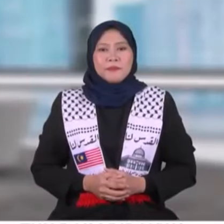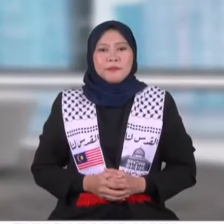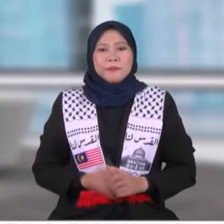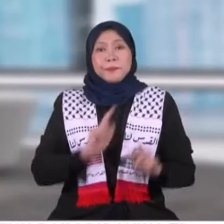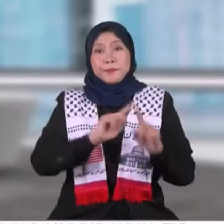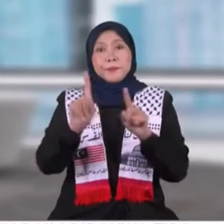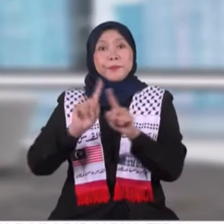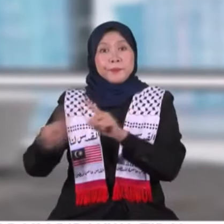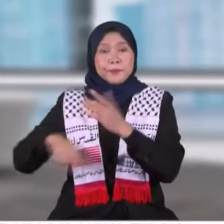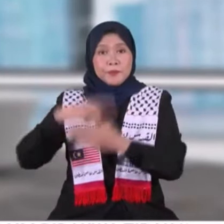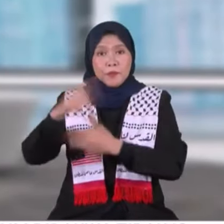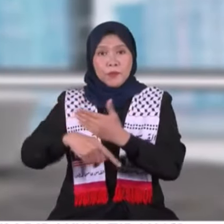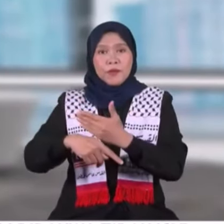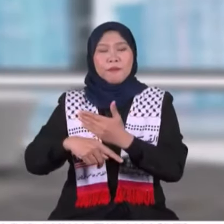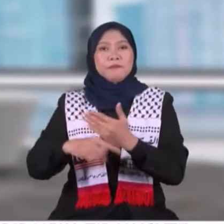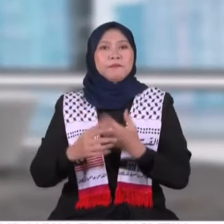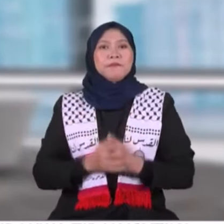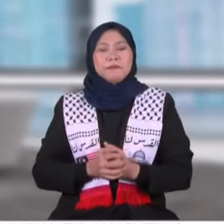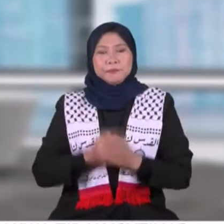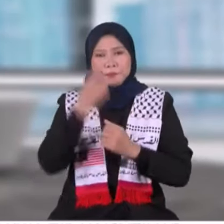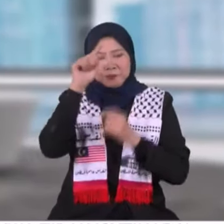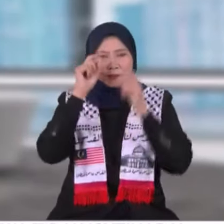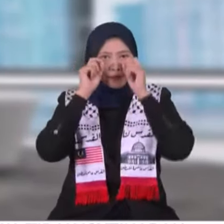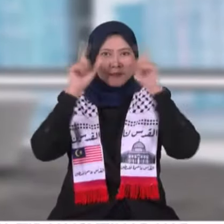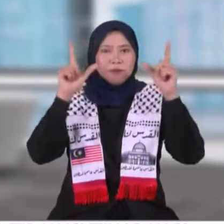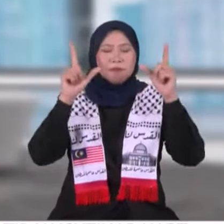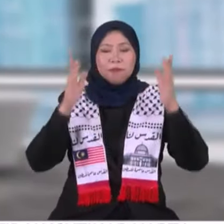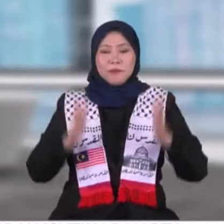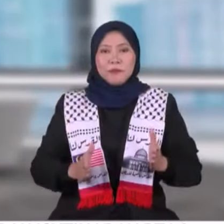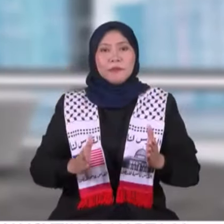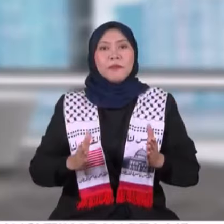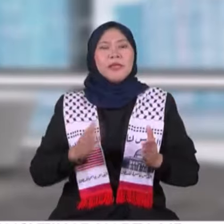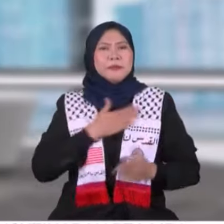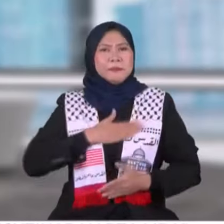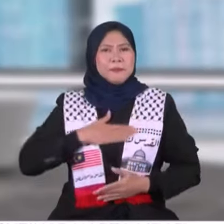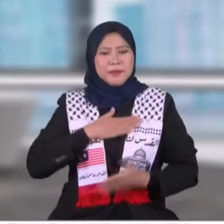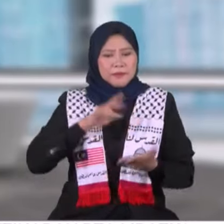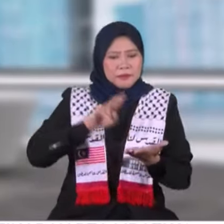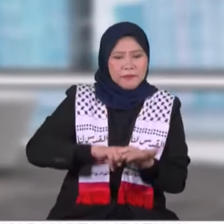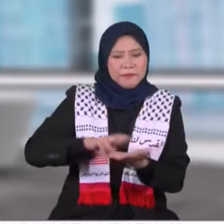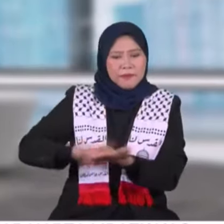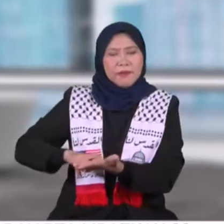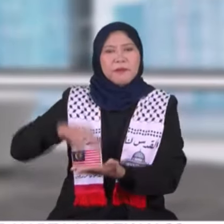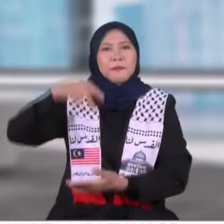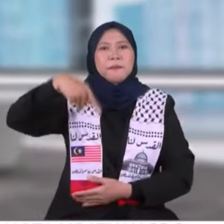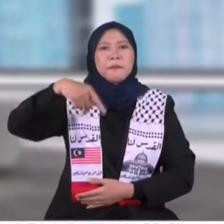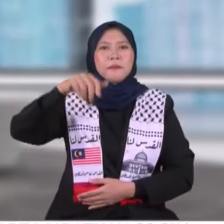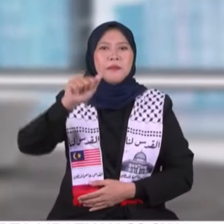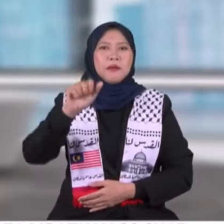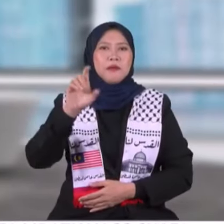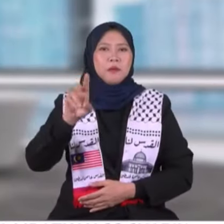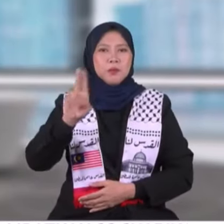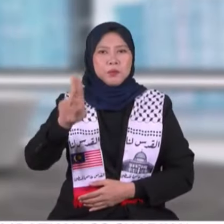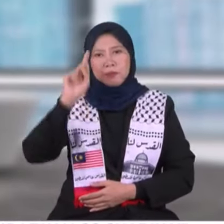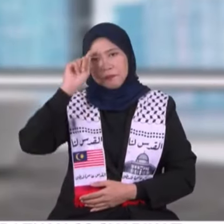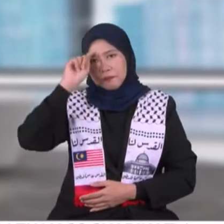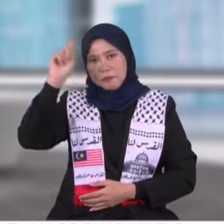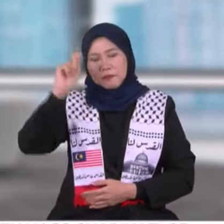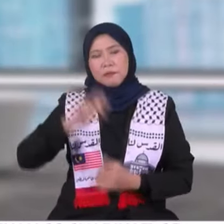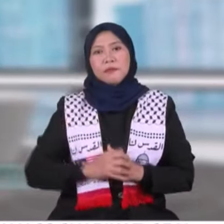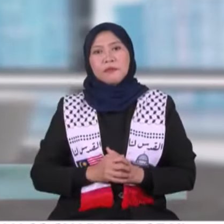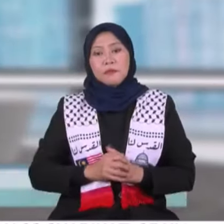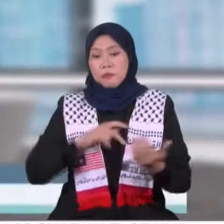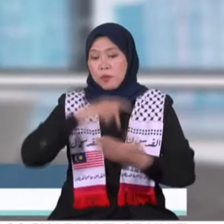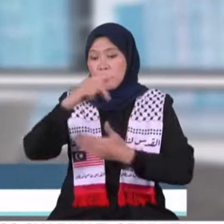pelbagai inisiatif diatur untuk meningkatkan kesedaran orang ramai supaya segera mendaftar dalam sistem pangkalan data utama padu di Terengganu